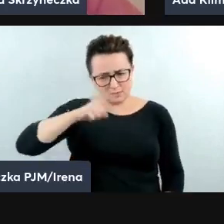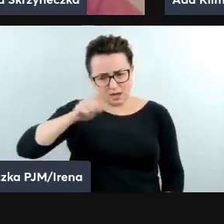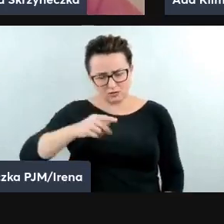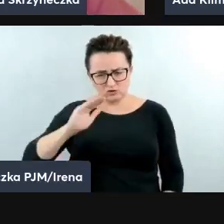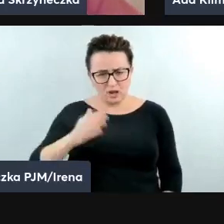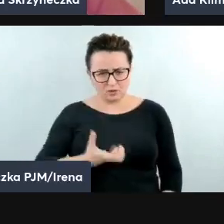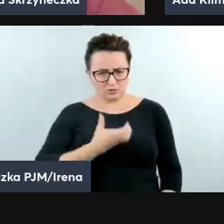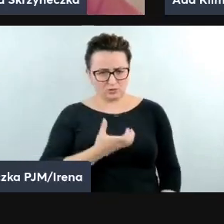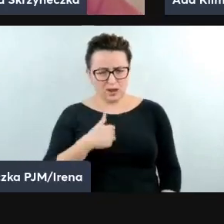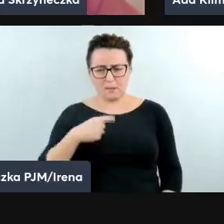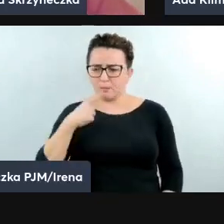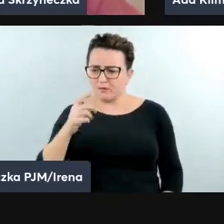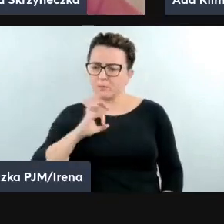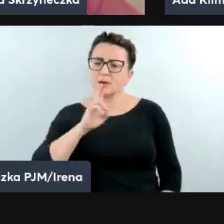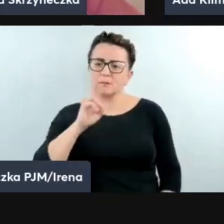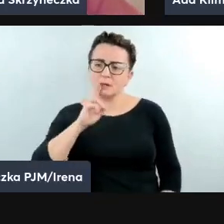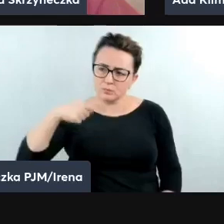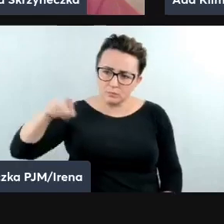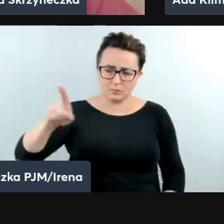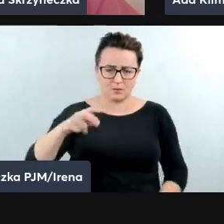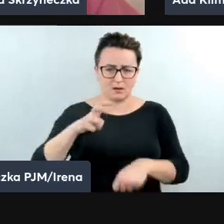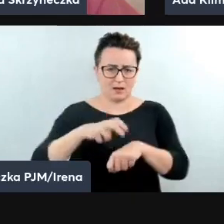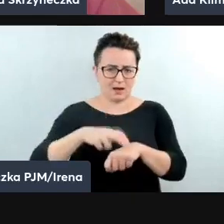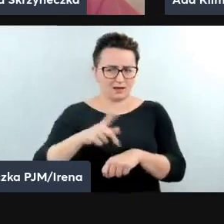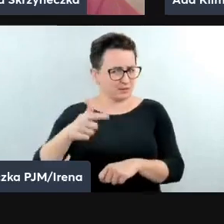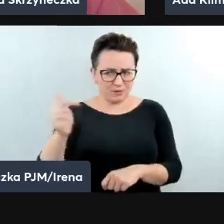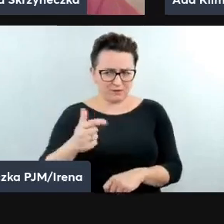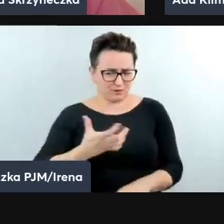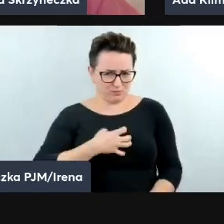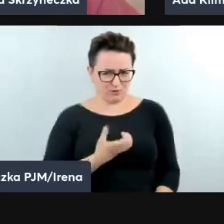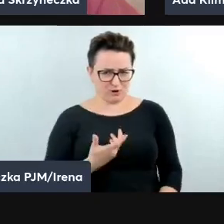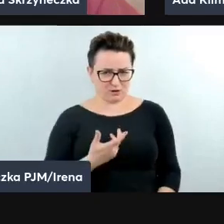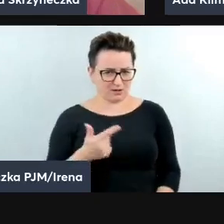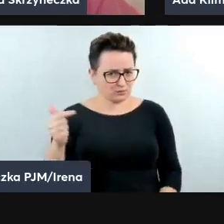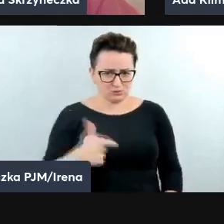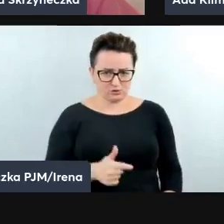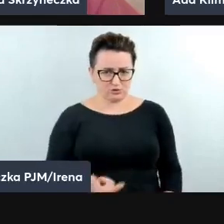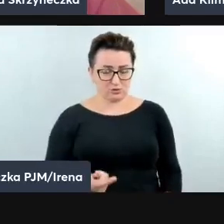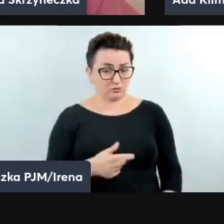ten aspekt taki jest dla mnie ważny, żeby wszyscy to wiedzieli i jakieś takie